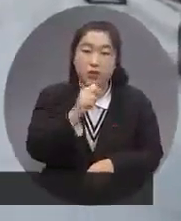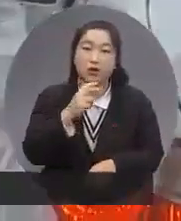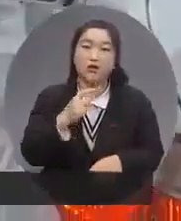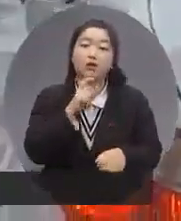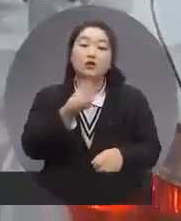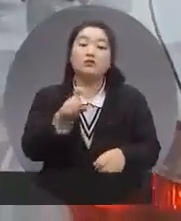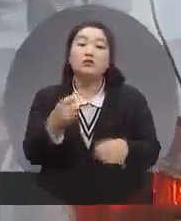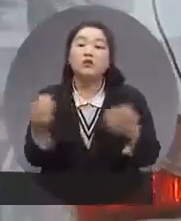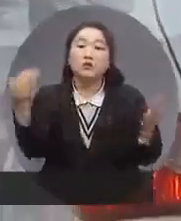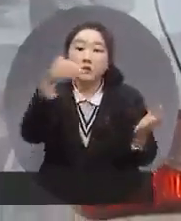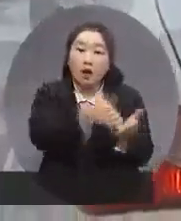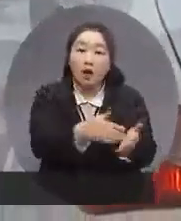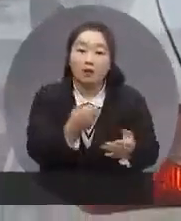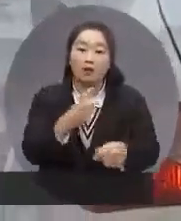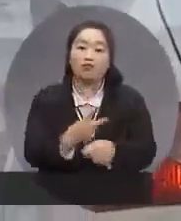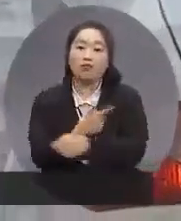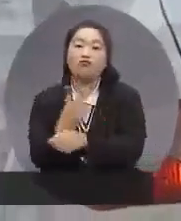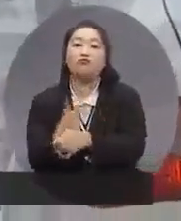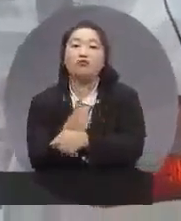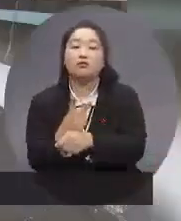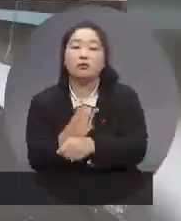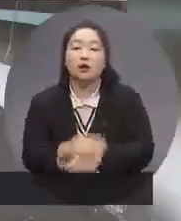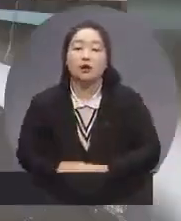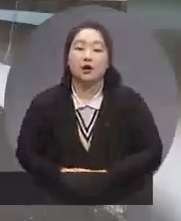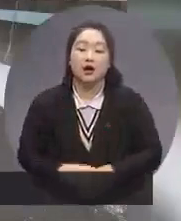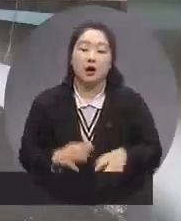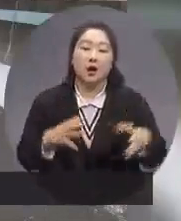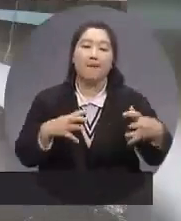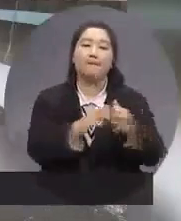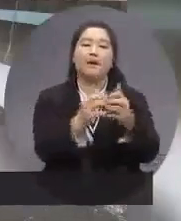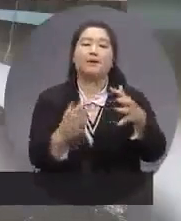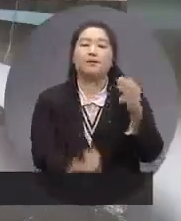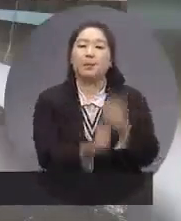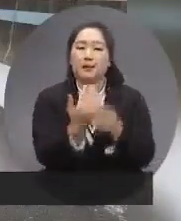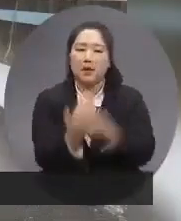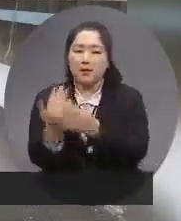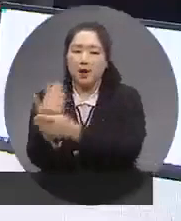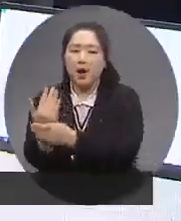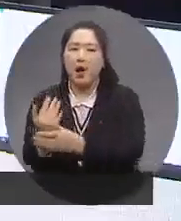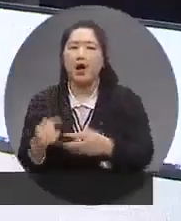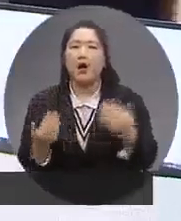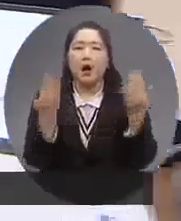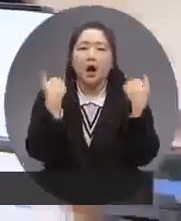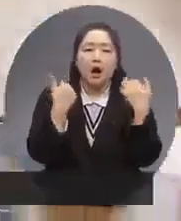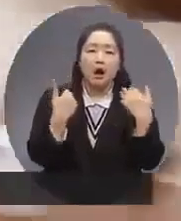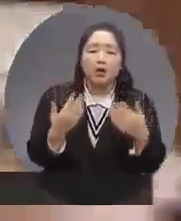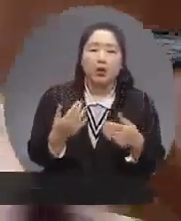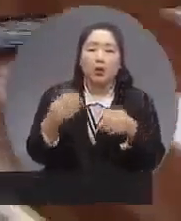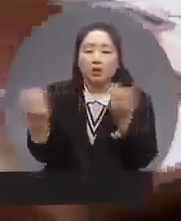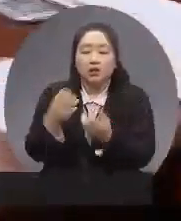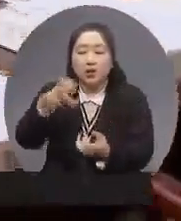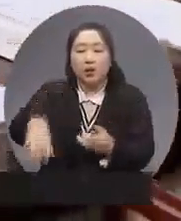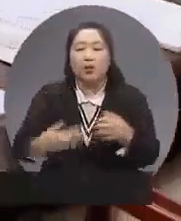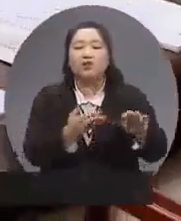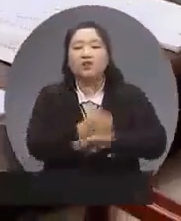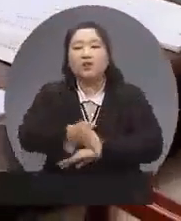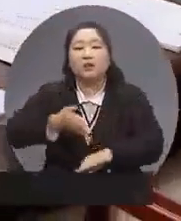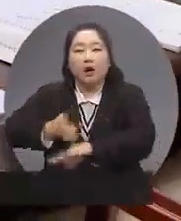넘게 걸렸습니다. 설상가상 곳곳에 사고가 잇따랐고 직장과 학교마다 지각 사태가